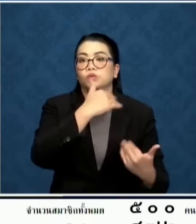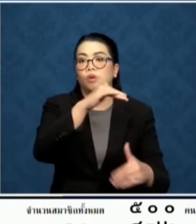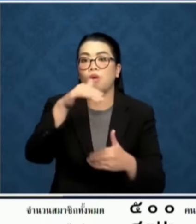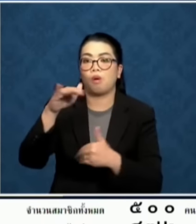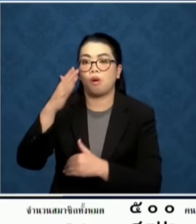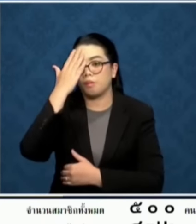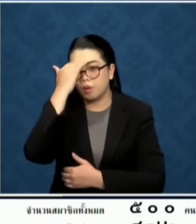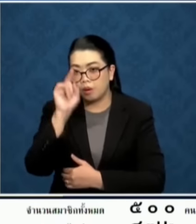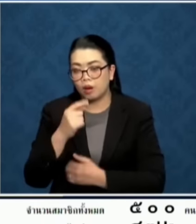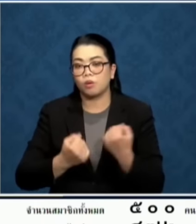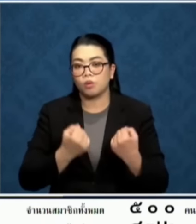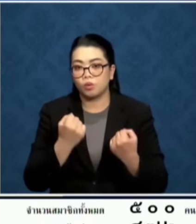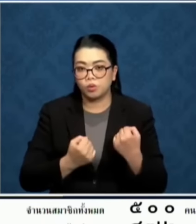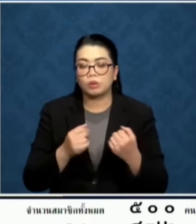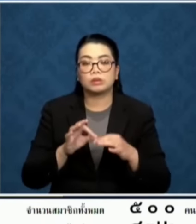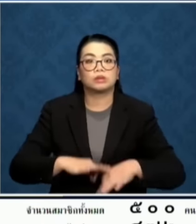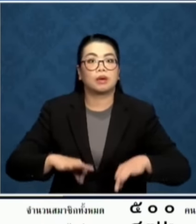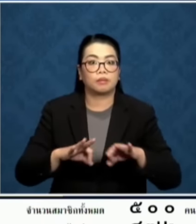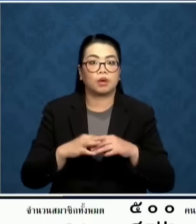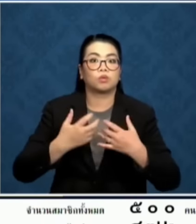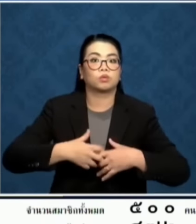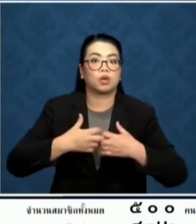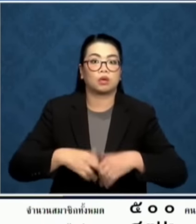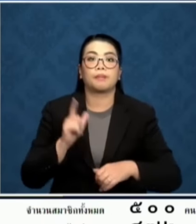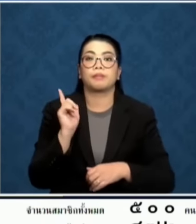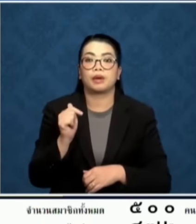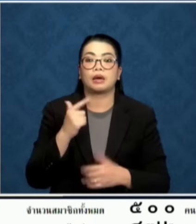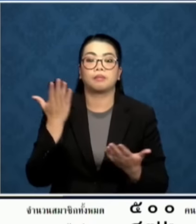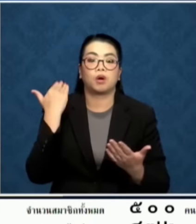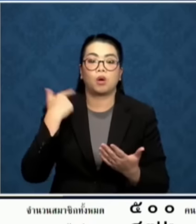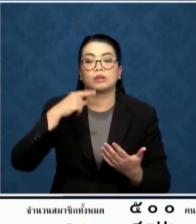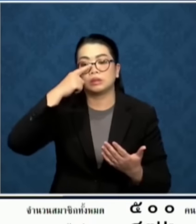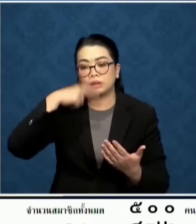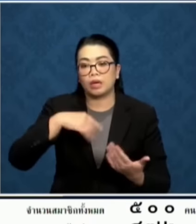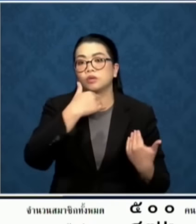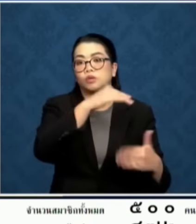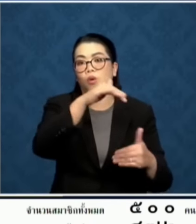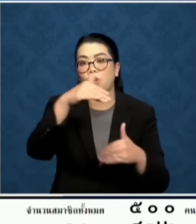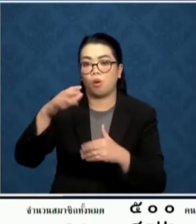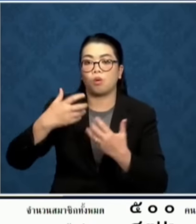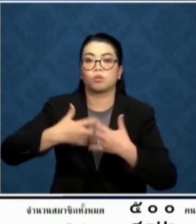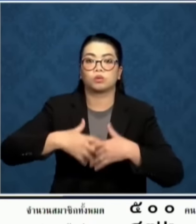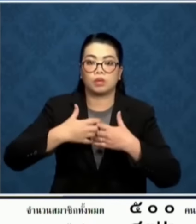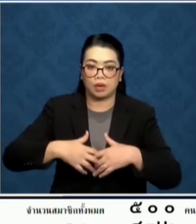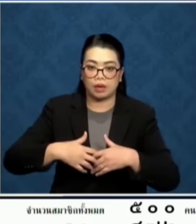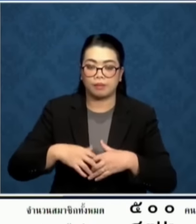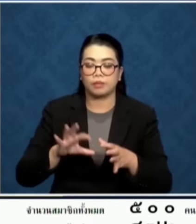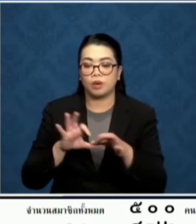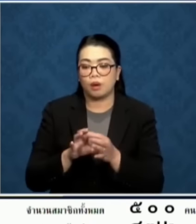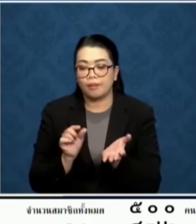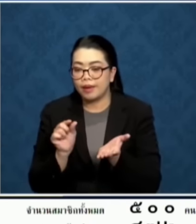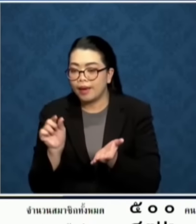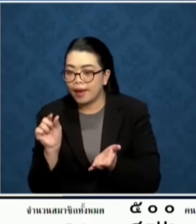เพราะรถยนต์เป็น1ใน2อุตสาหกรรมหลักที่ประเทศไทยส่งออกนอกจากอุตสาหกรรมฮาร์ดดิสก์